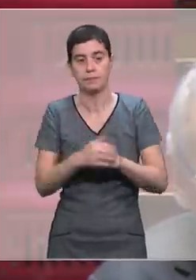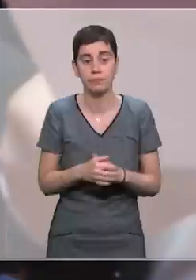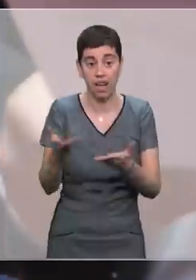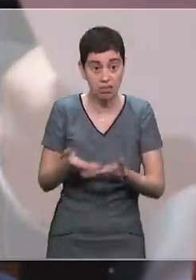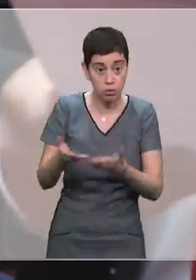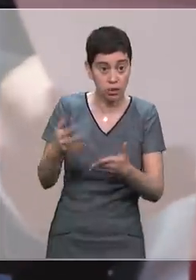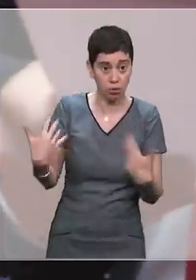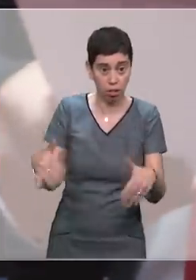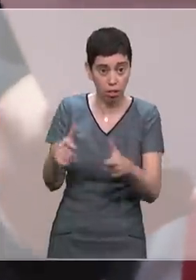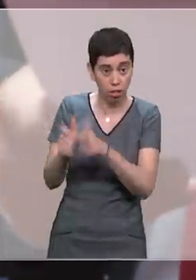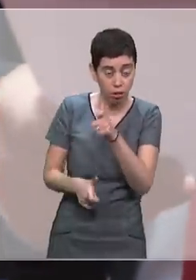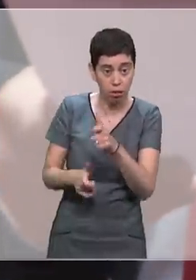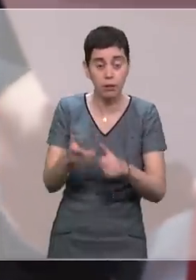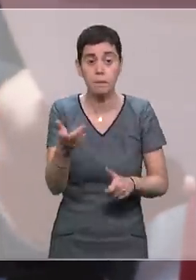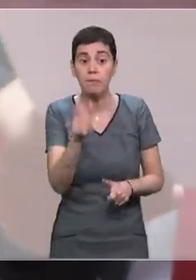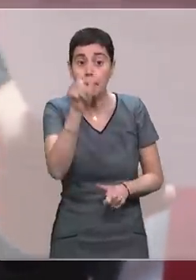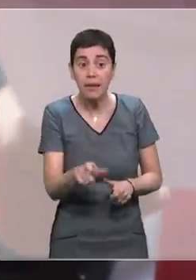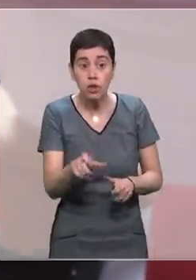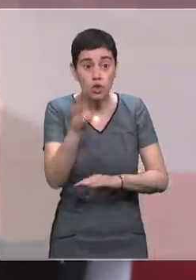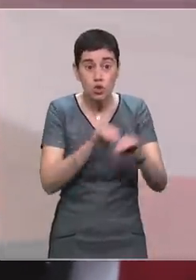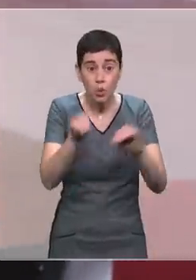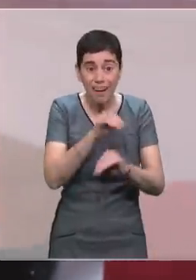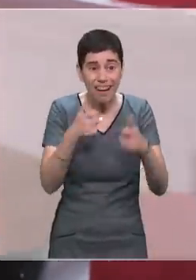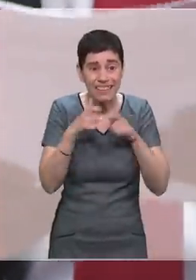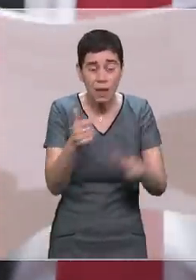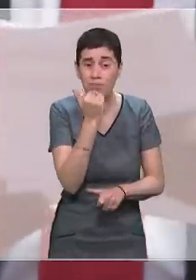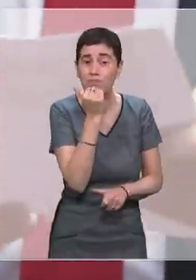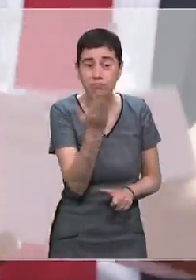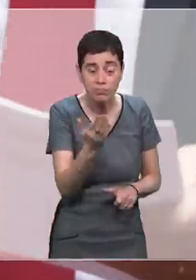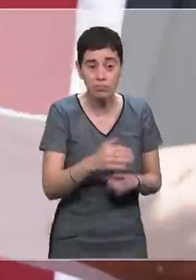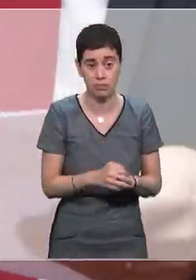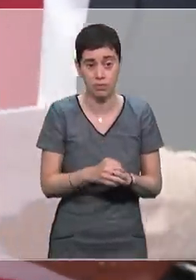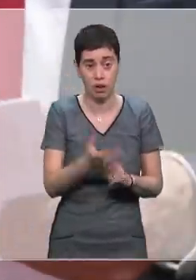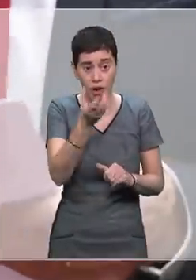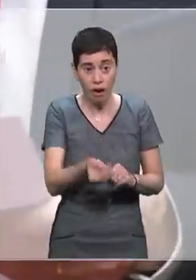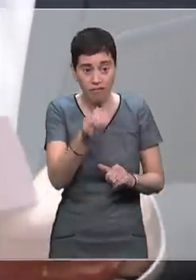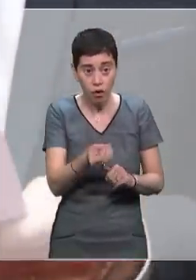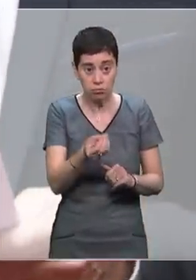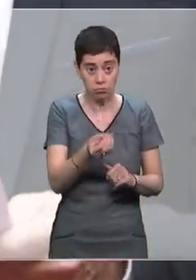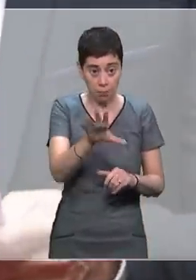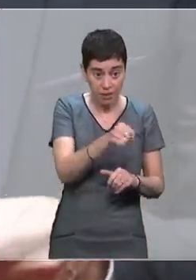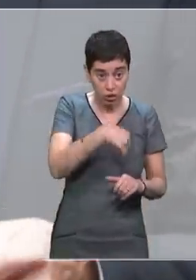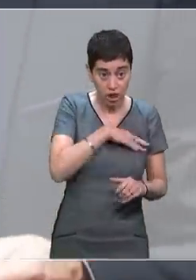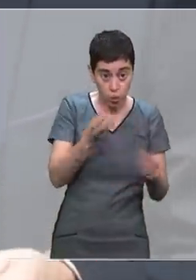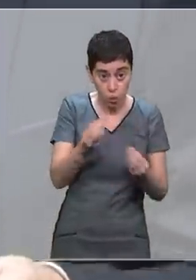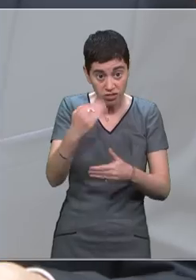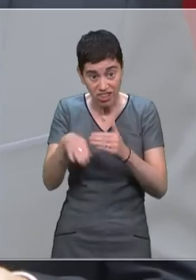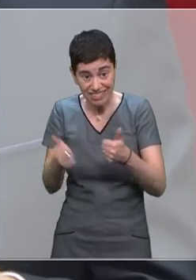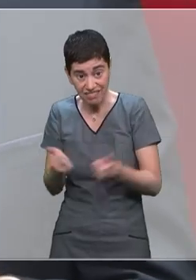celles et ceux qui ne peuvent même pas accéder aux soins ou des enfants pris en charge dans des services pour adultes, faute de